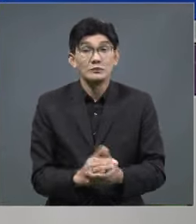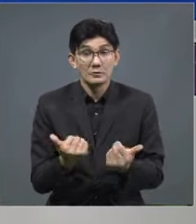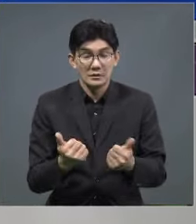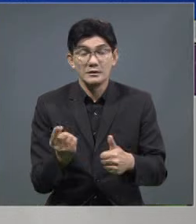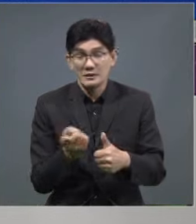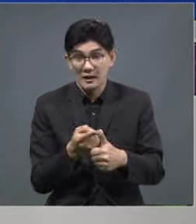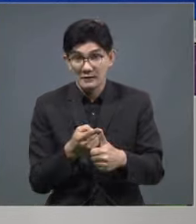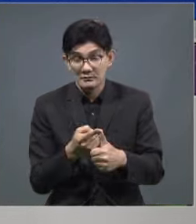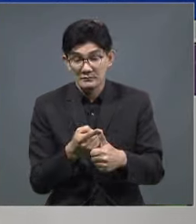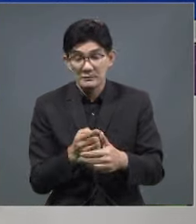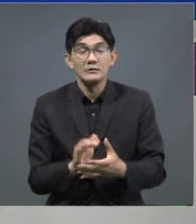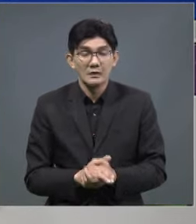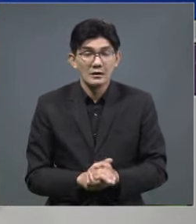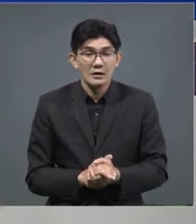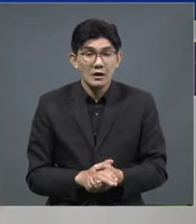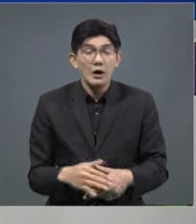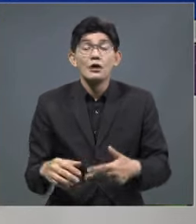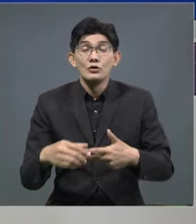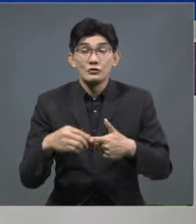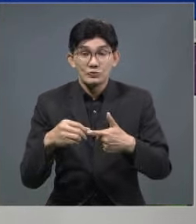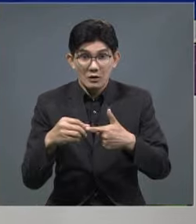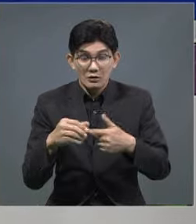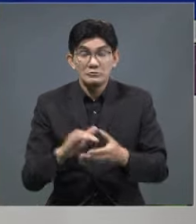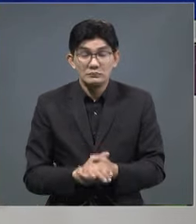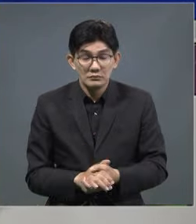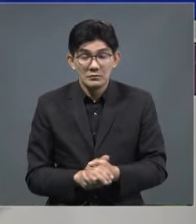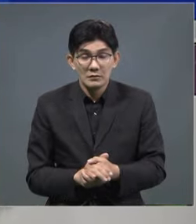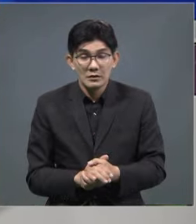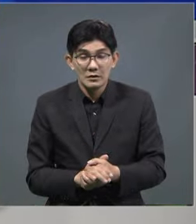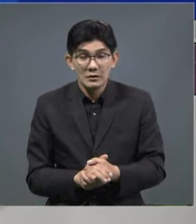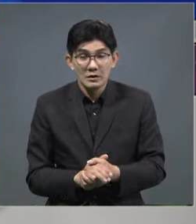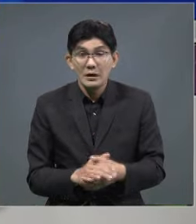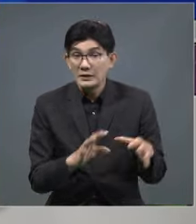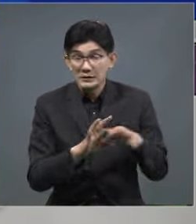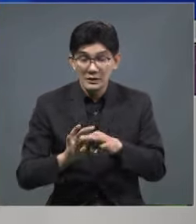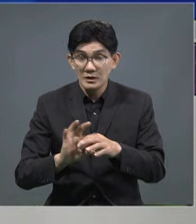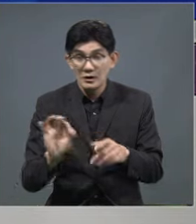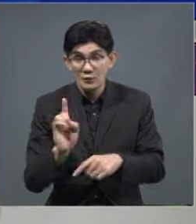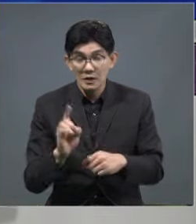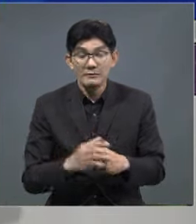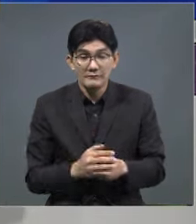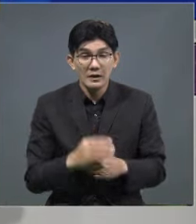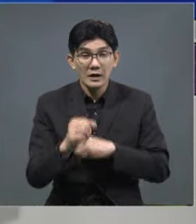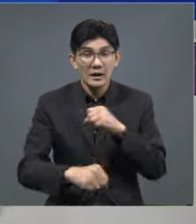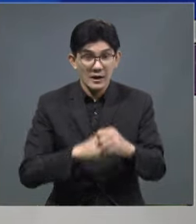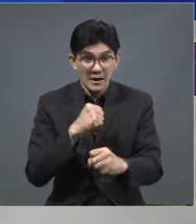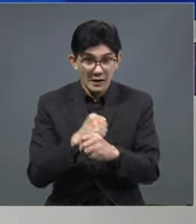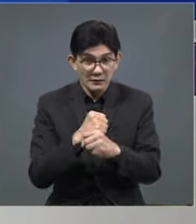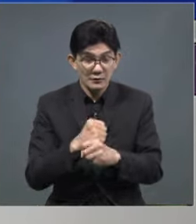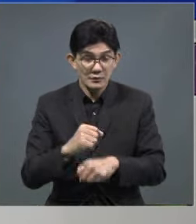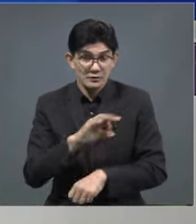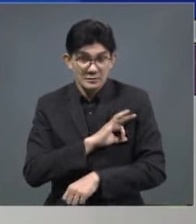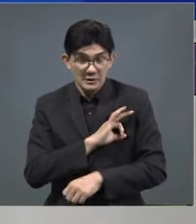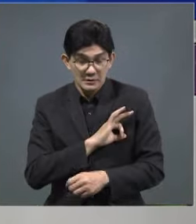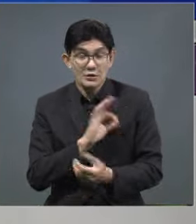1เดี๋ยวไปต่อกันที่ประเด็นที่2นะครับประเด็นที่2เนี่ยก็จะเกี่ยวข้องกับเรื่องของอายุของสมาชิก